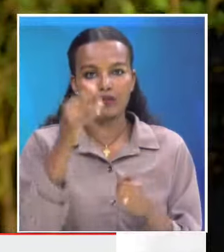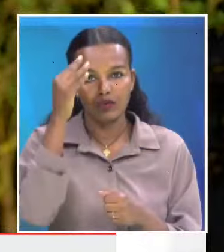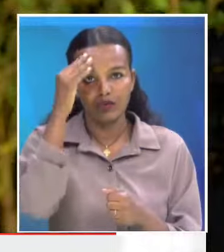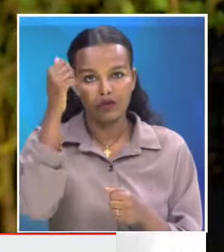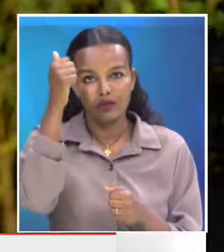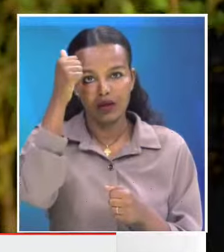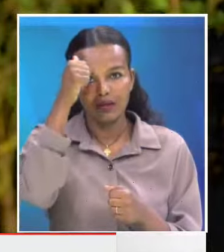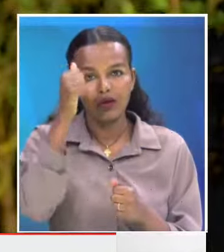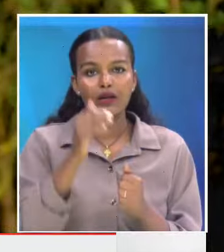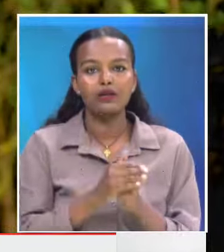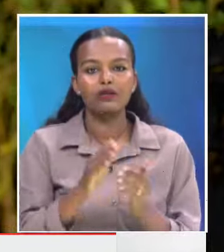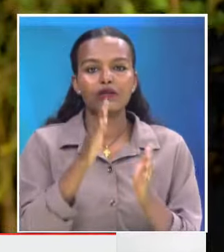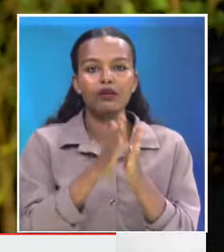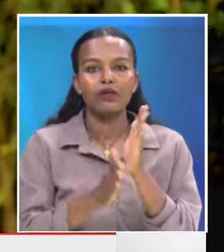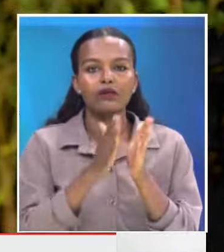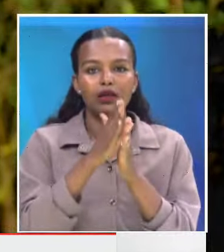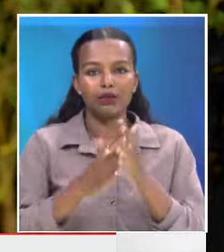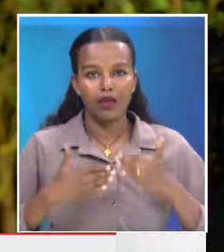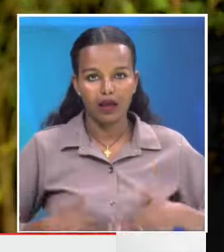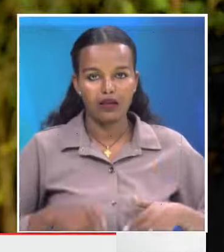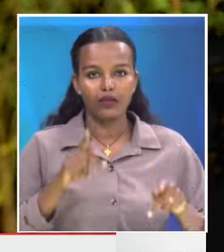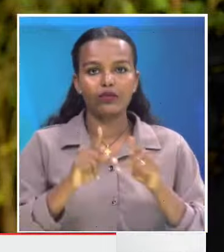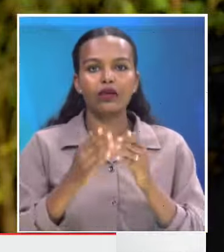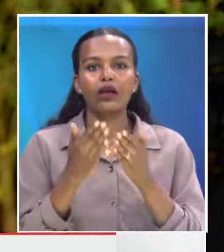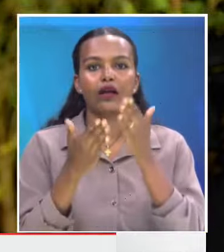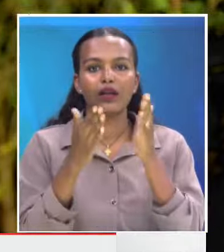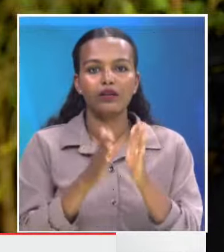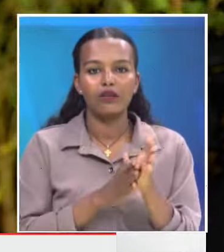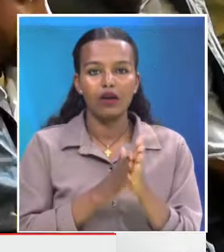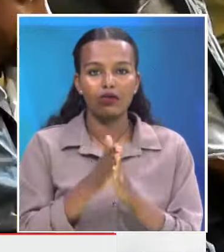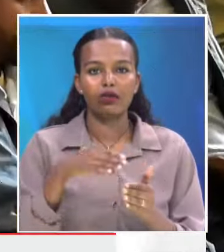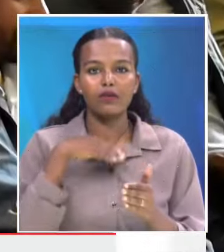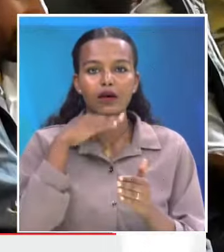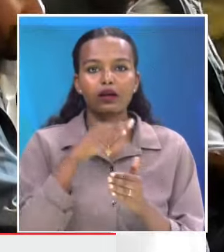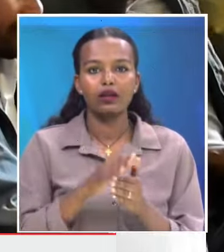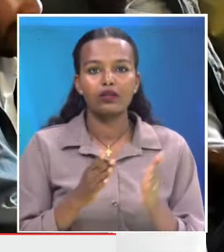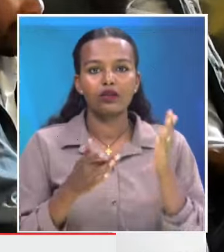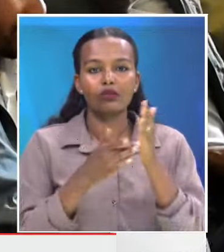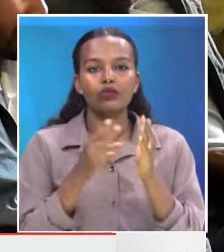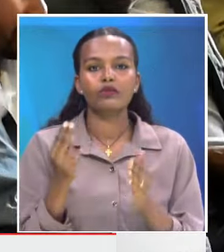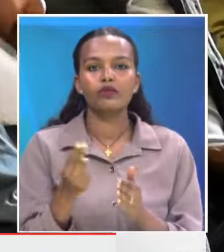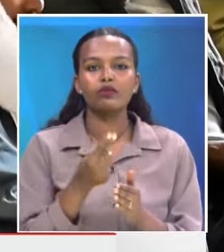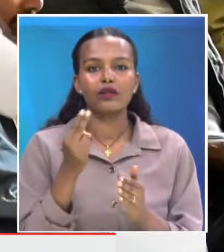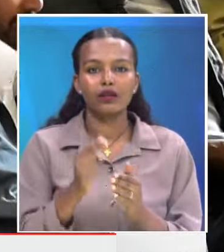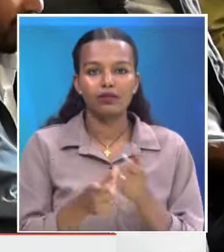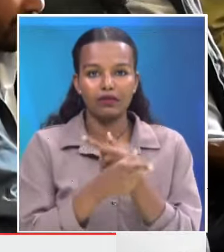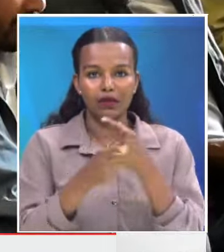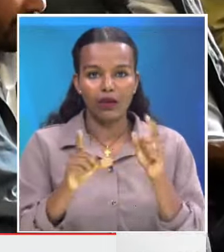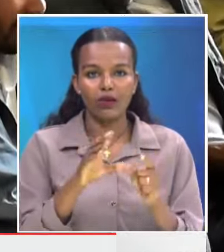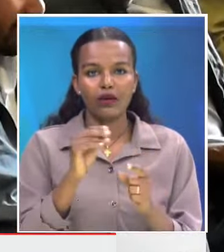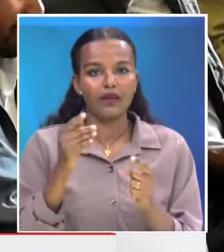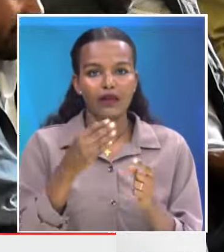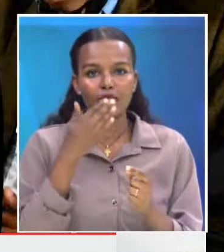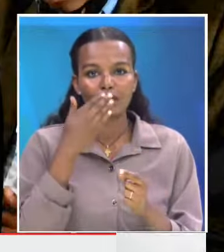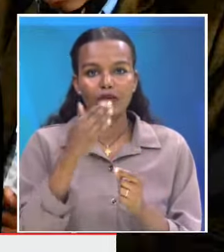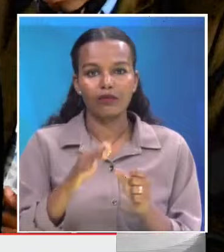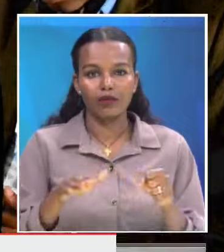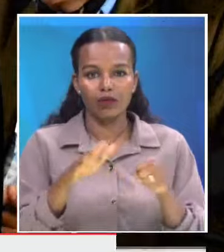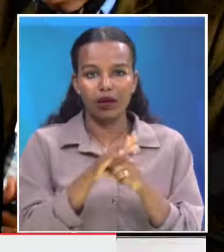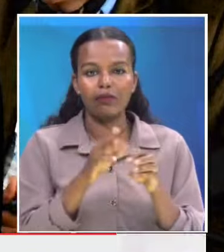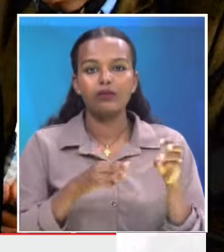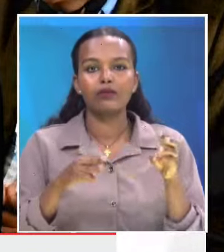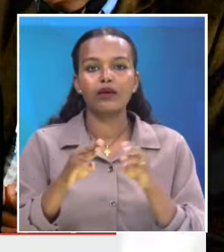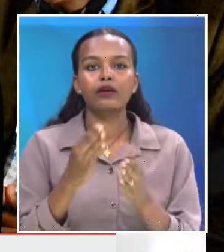አዳም ፈጻሚና አስፈጻሚ አካላት የህብረተሰቡን የተገልጋይነት ፍላጎት ለማርካት ቴክኖሎጂን በመጠቀም በፍትሃዊነትና ቅንነት በተሞላበት